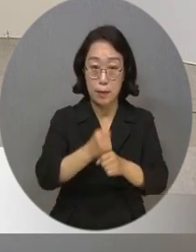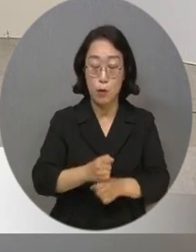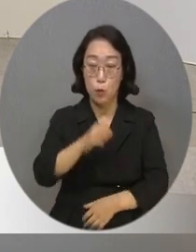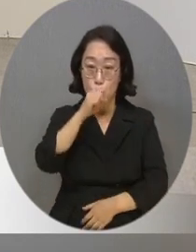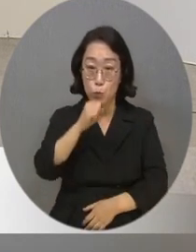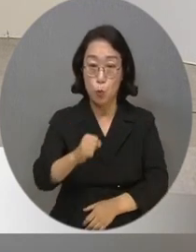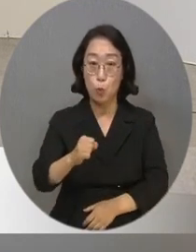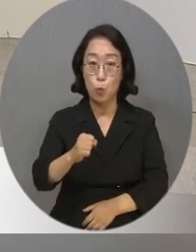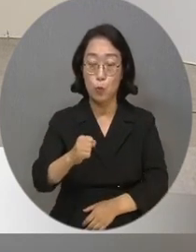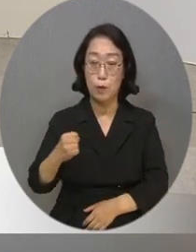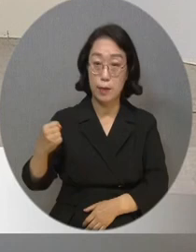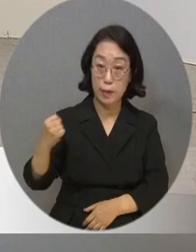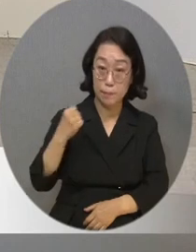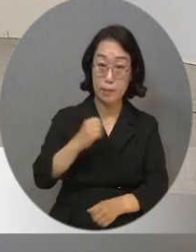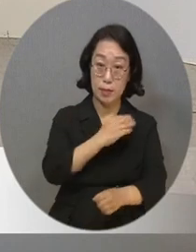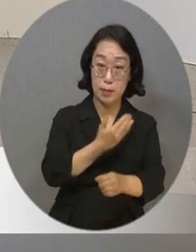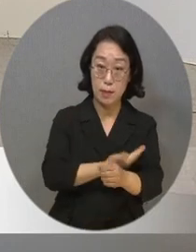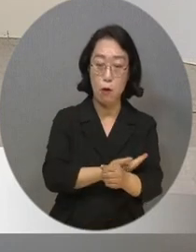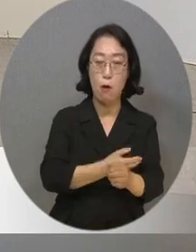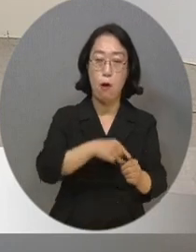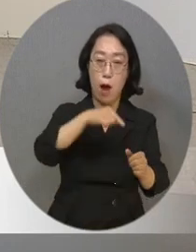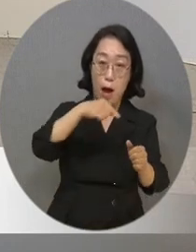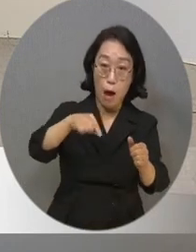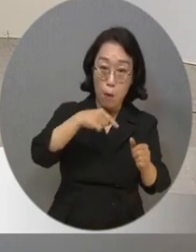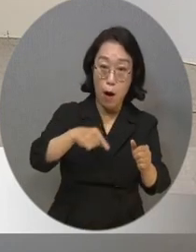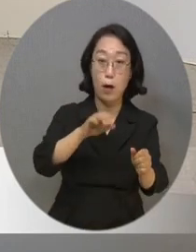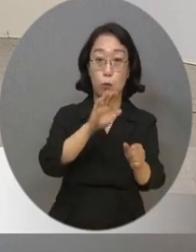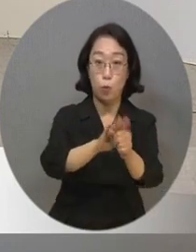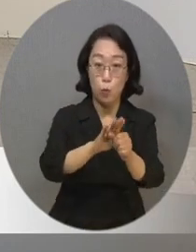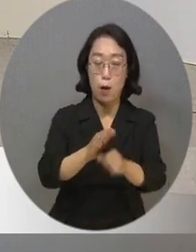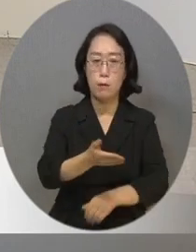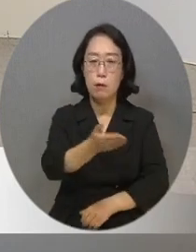역량을 강화하여 역량 강화를